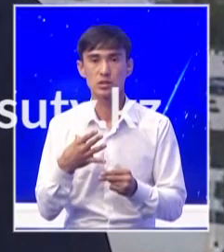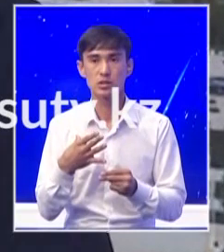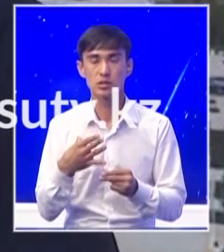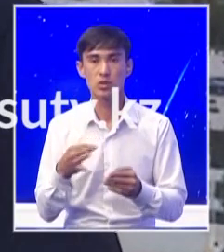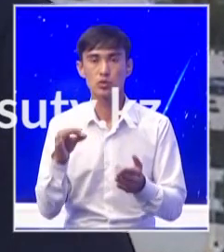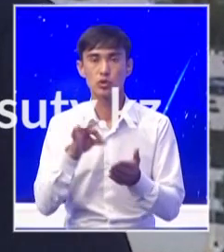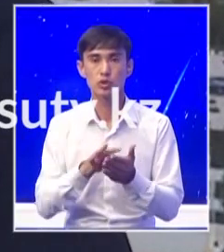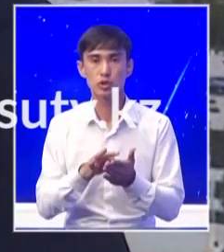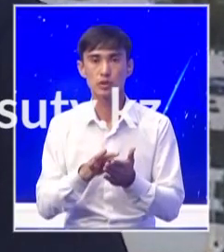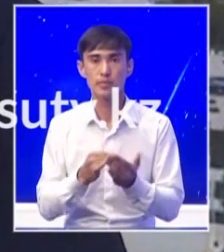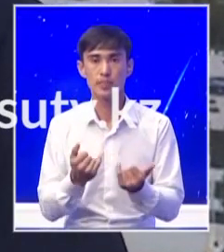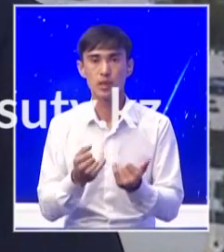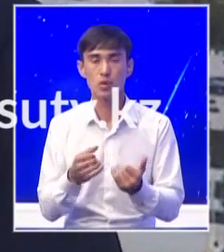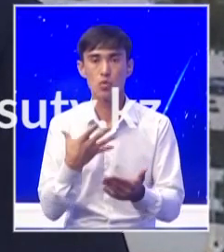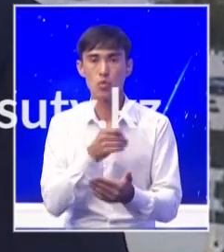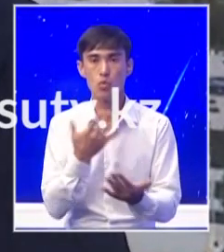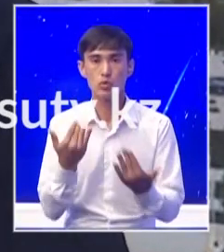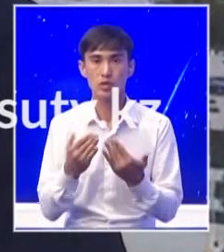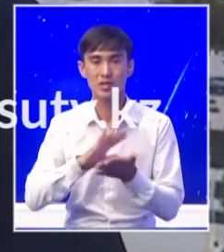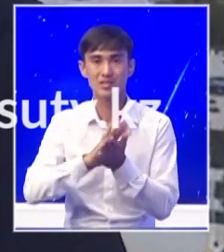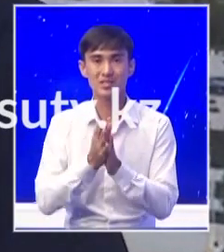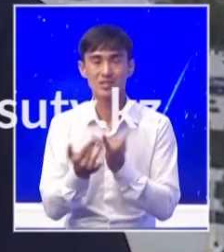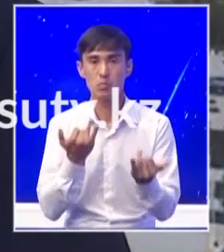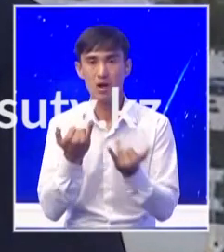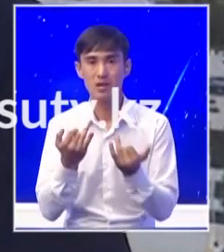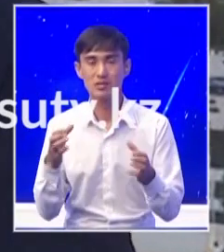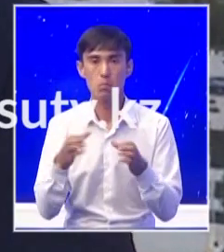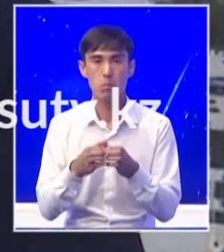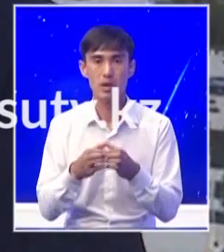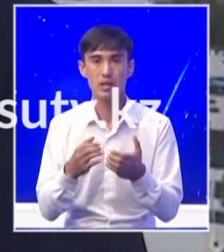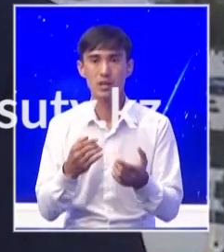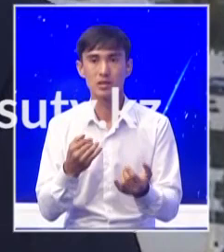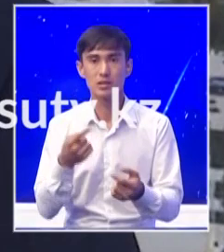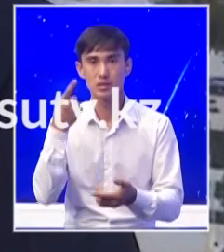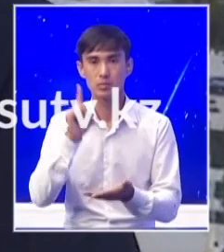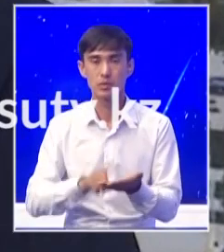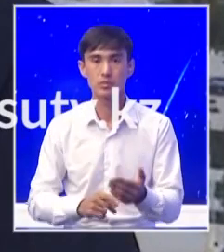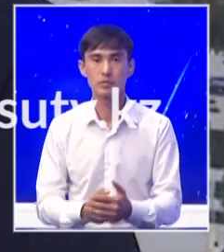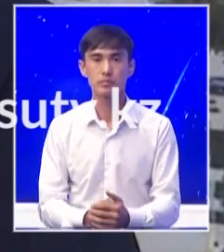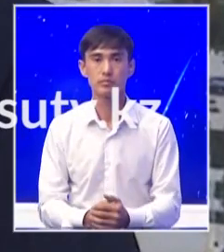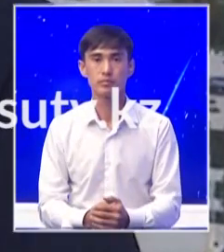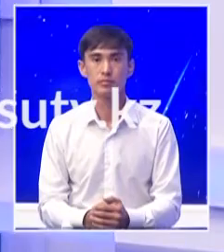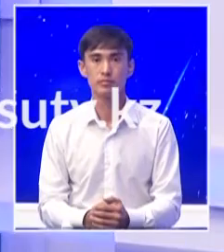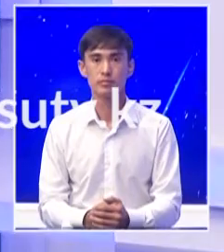жетуде осы өзара партиямен тығыз байланыстың нәтижесі деп білеміз.